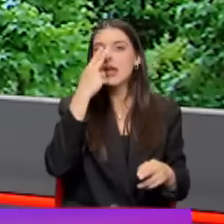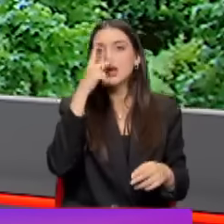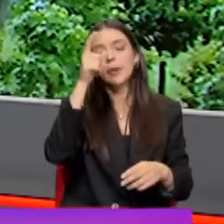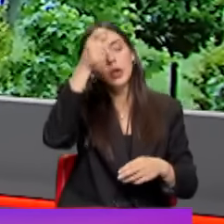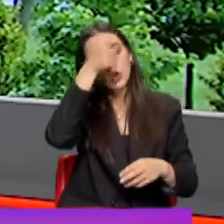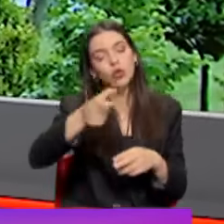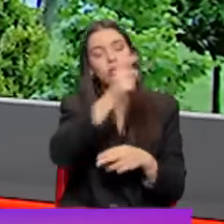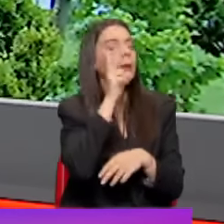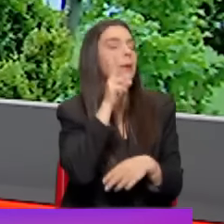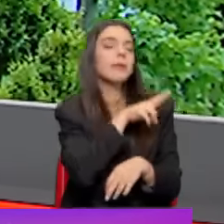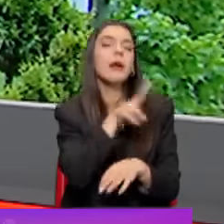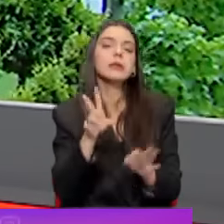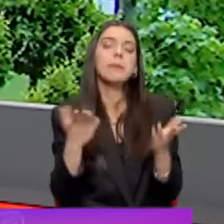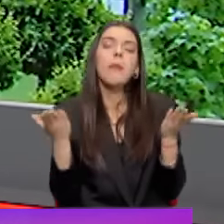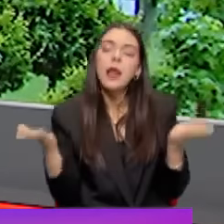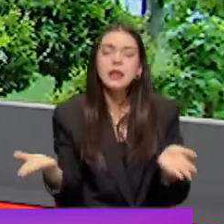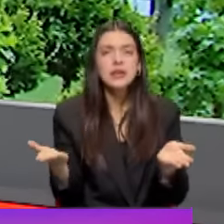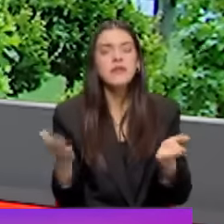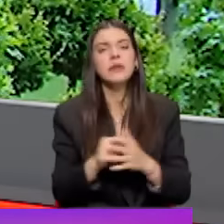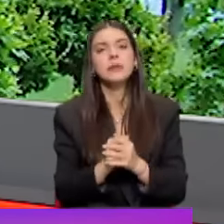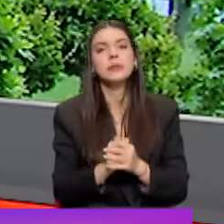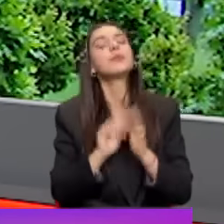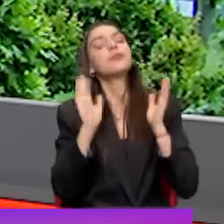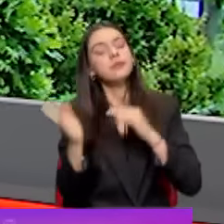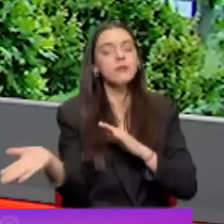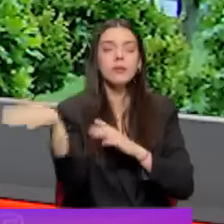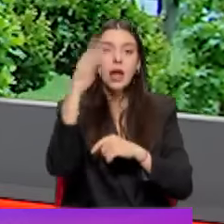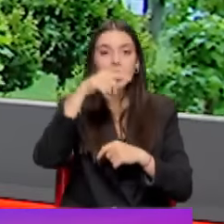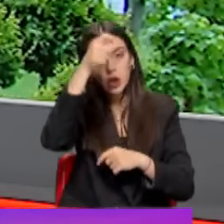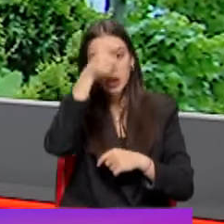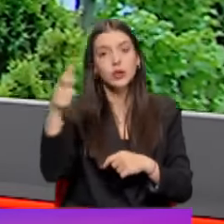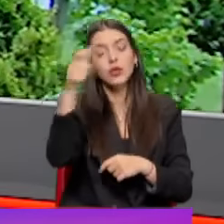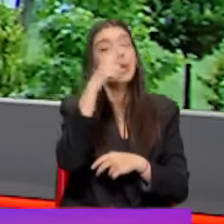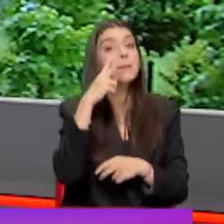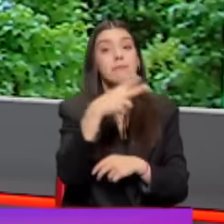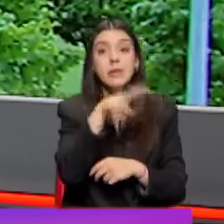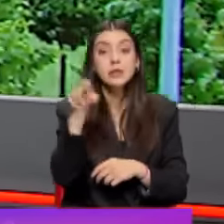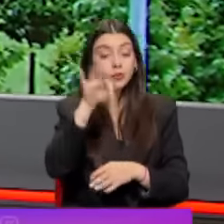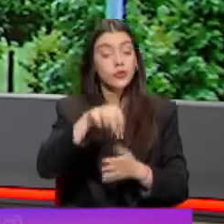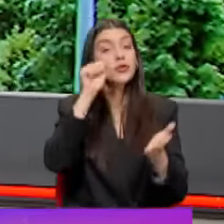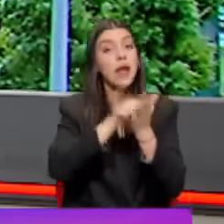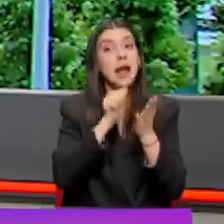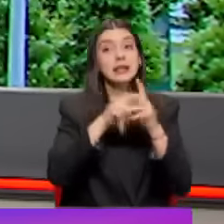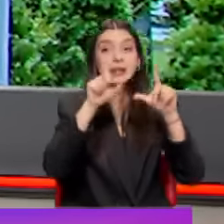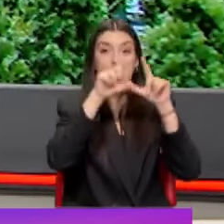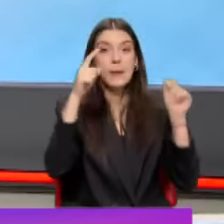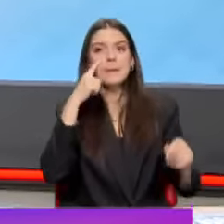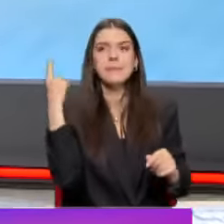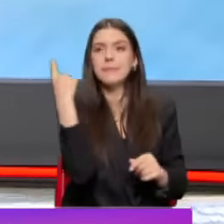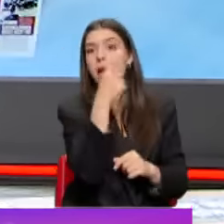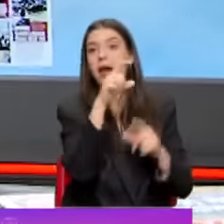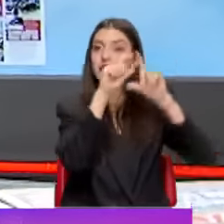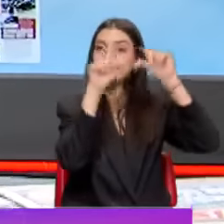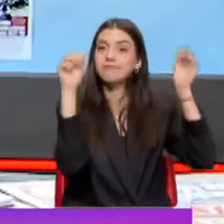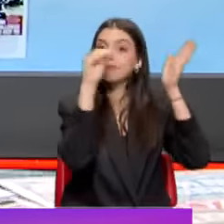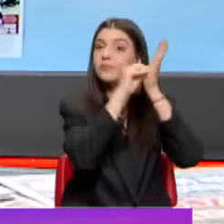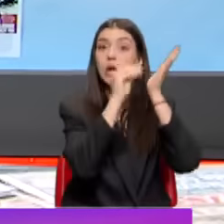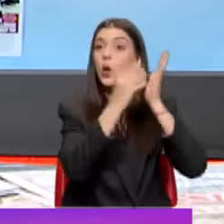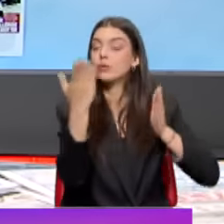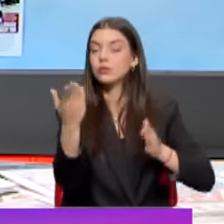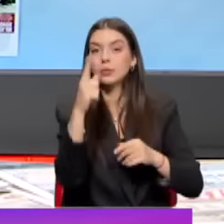Türkiye manzarası maalesef Hadi gelin Türkiye'nin manzarasına bugünün manşetlerinden doğru bakıp bir yorum